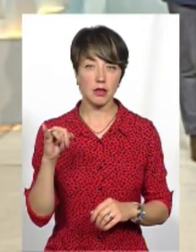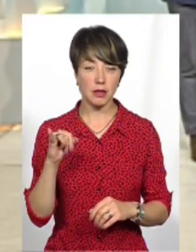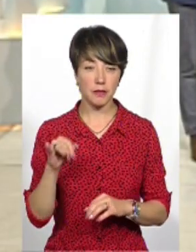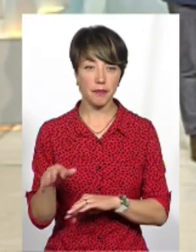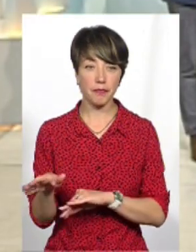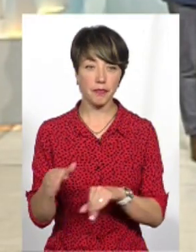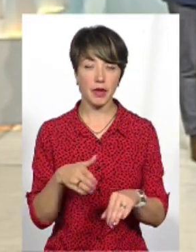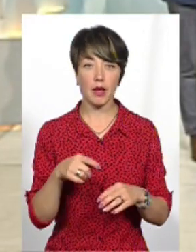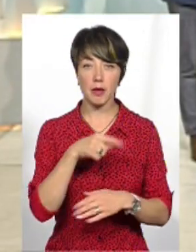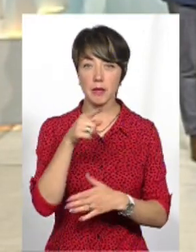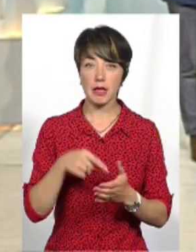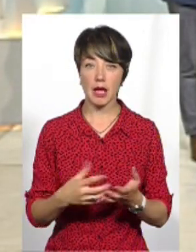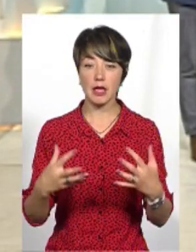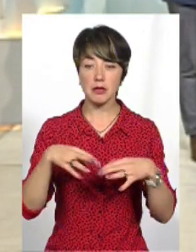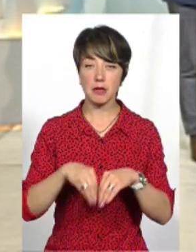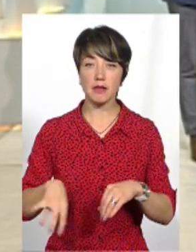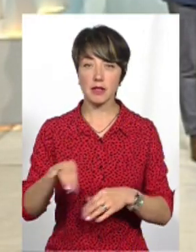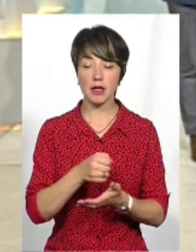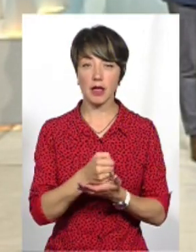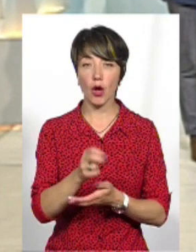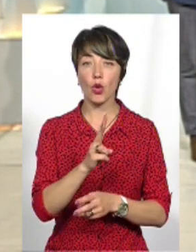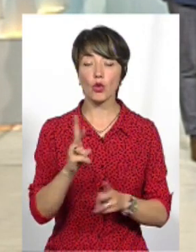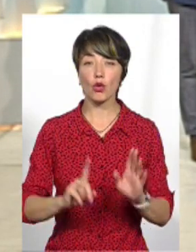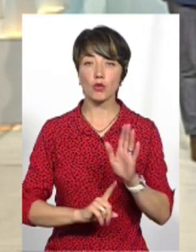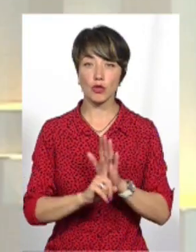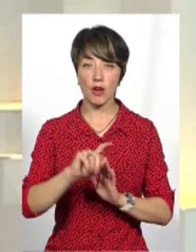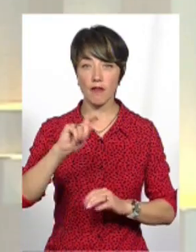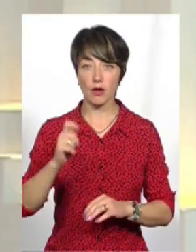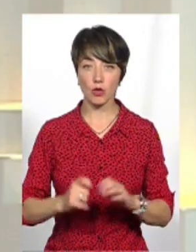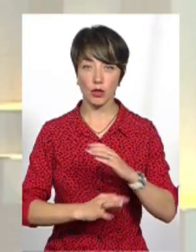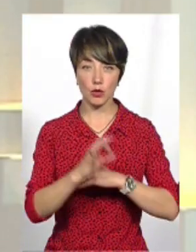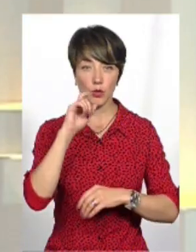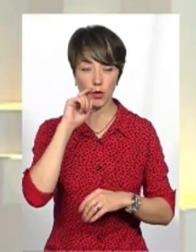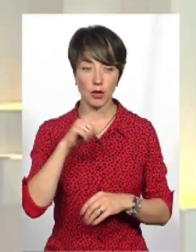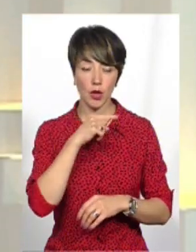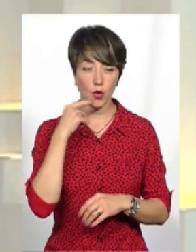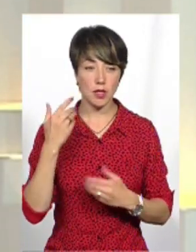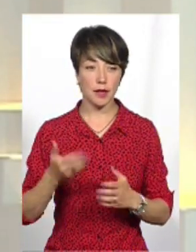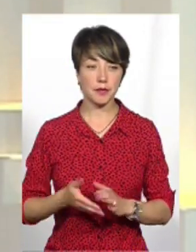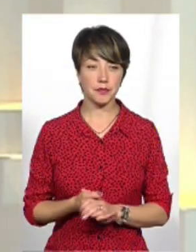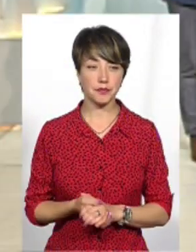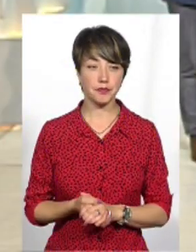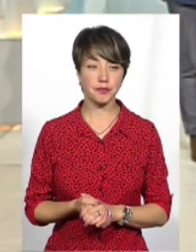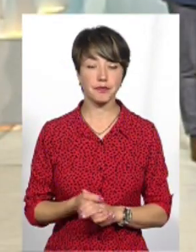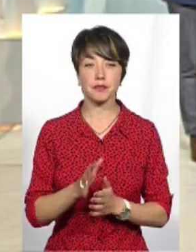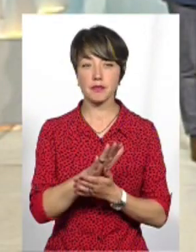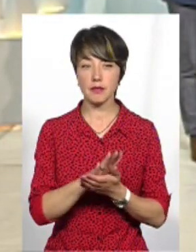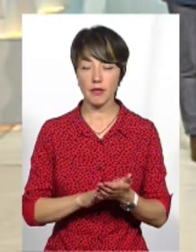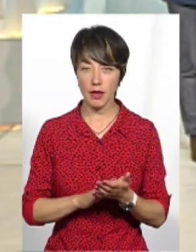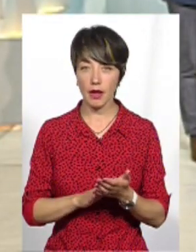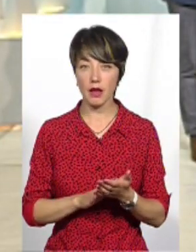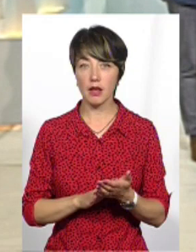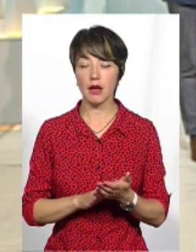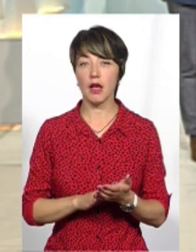І питання спільне для всіх кандидатів. Хто розпочав війну на сході України? Росія. І далі